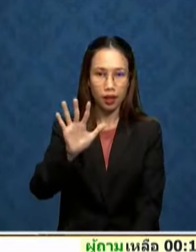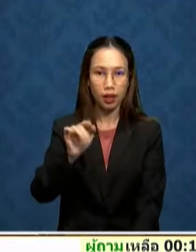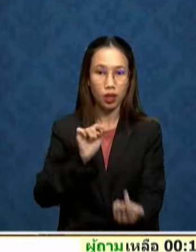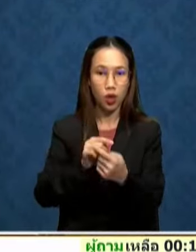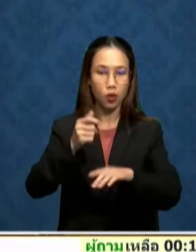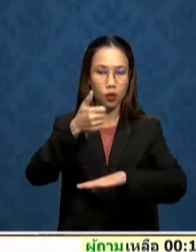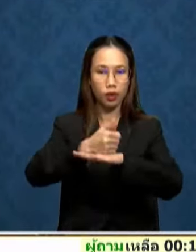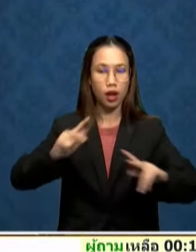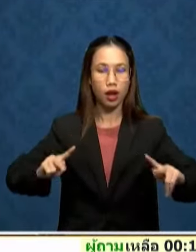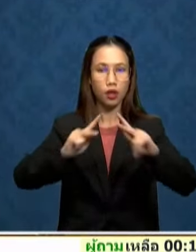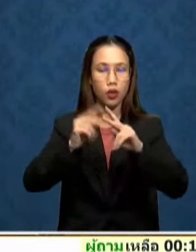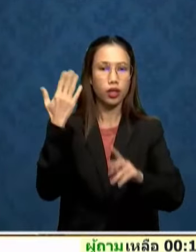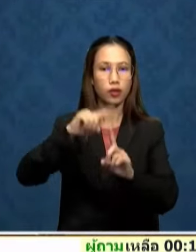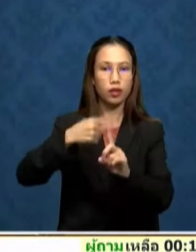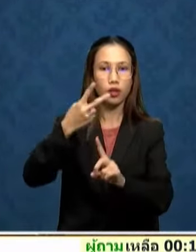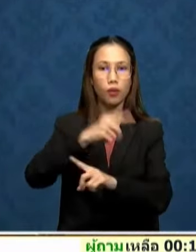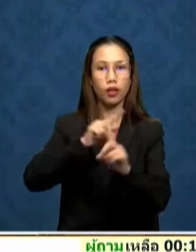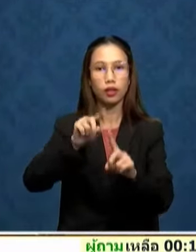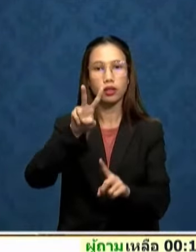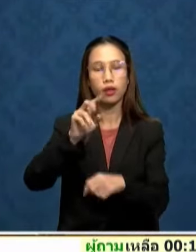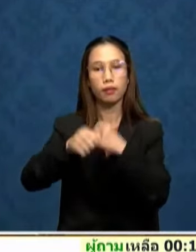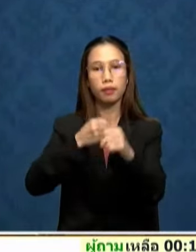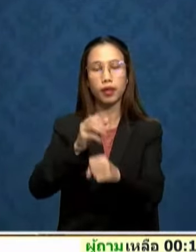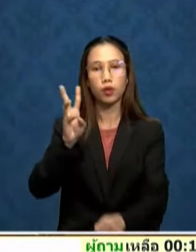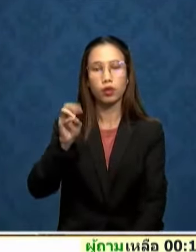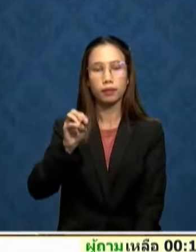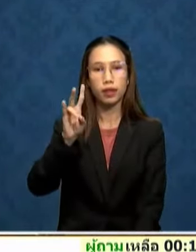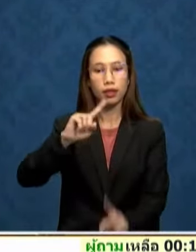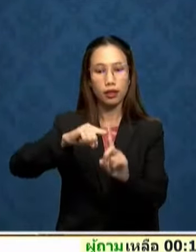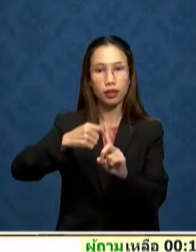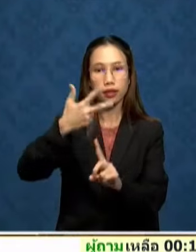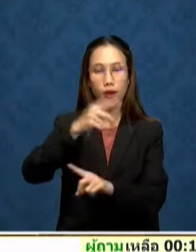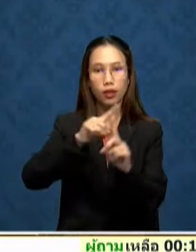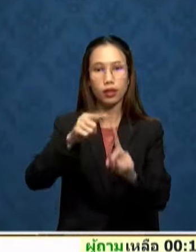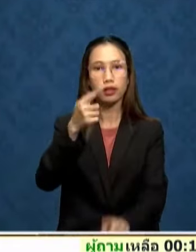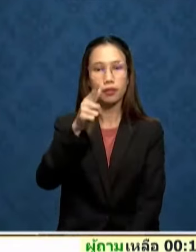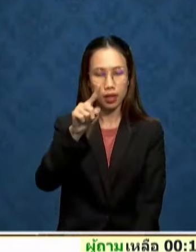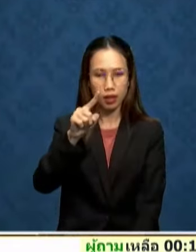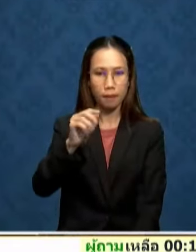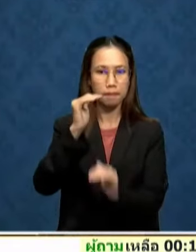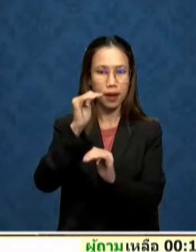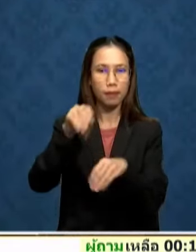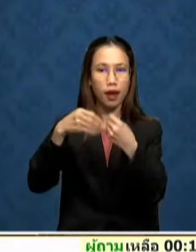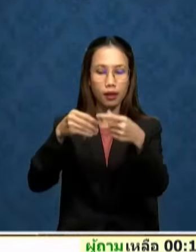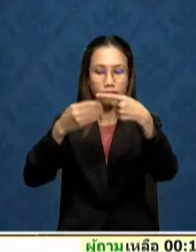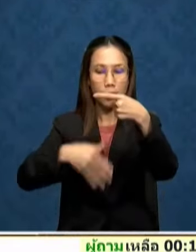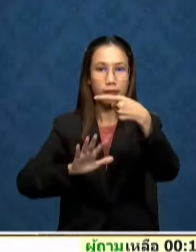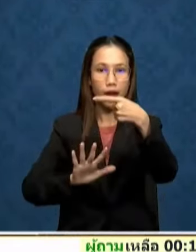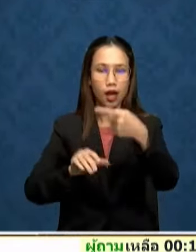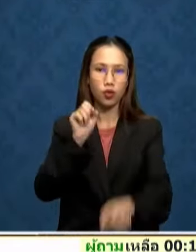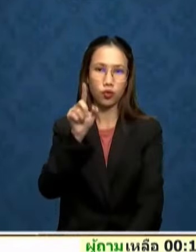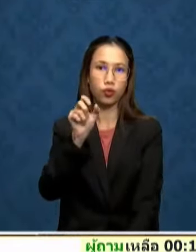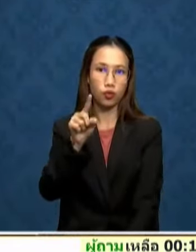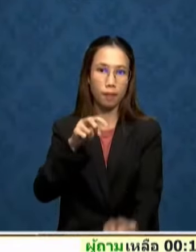ตรและสหกรณ์เมื่อวันที่2กุมภาพันธ์2567 11มีนามีการออกมาตรการ5มาตรการเร่งด่